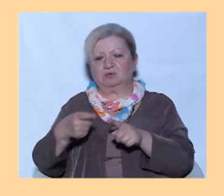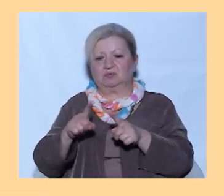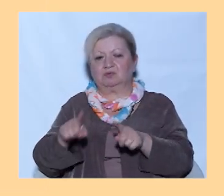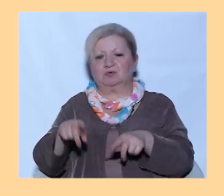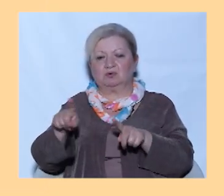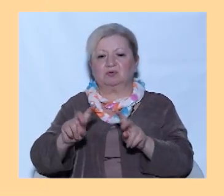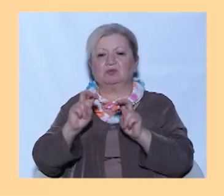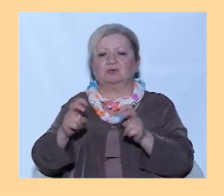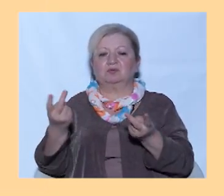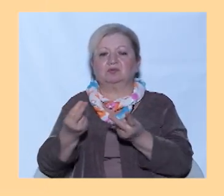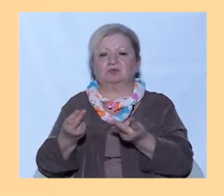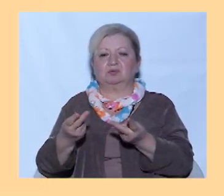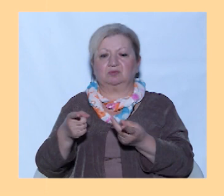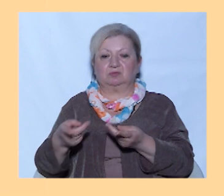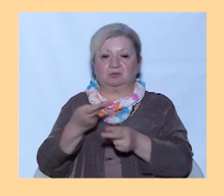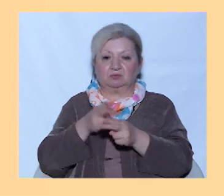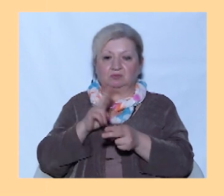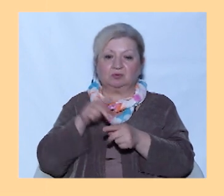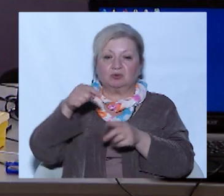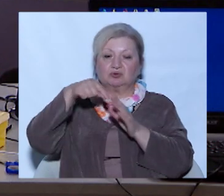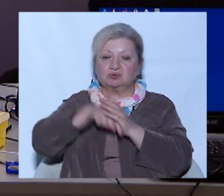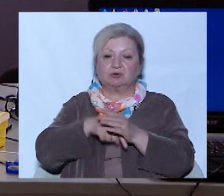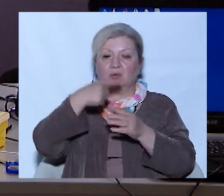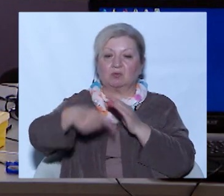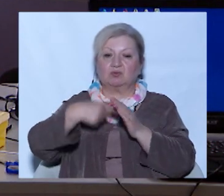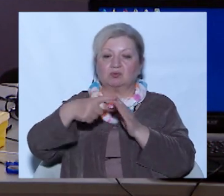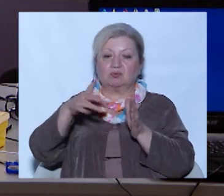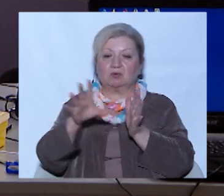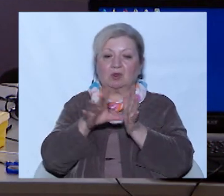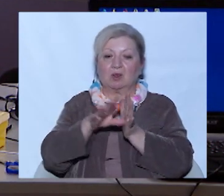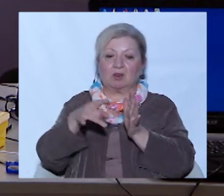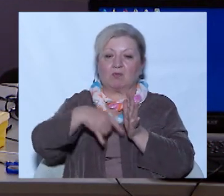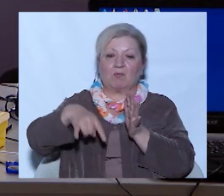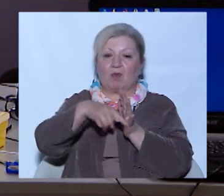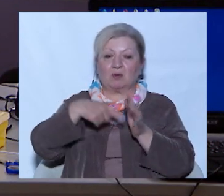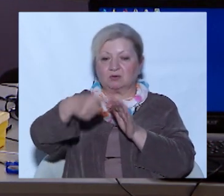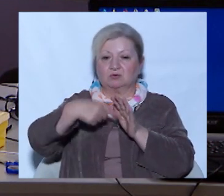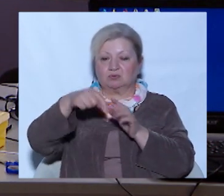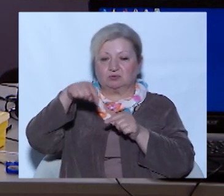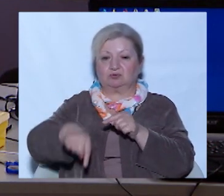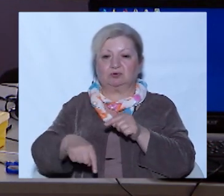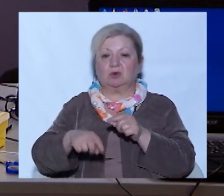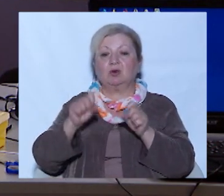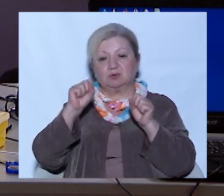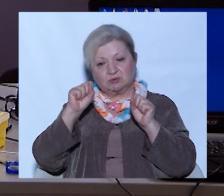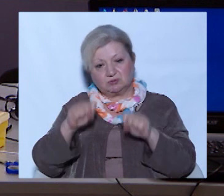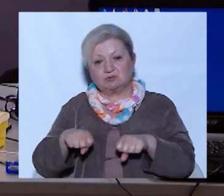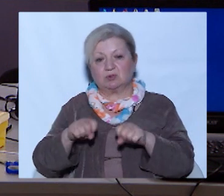წყარო? რა დანიშნულება აქვს? პირველ იმიტომ რომ შიგნით ბრუნავს ელექტრომაგნიტი, თუმცა შეგვეძლო